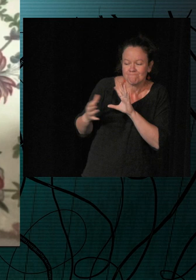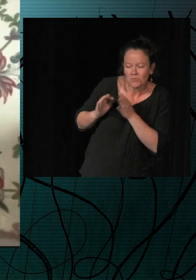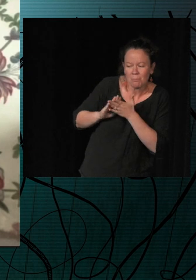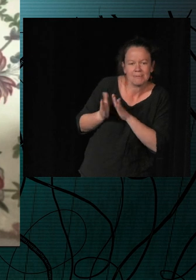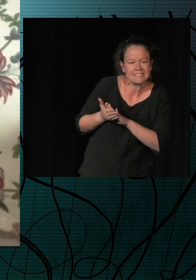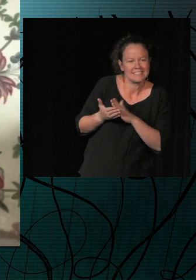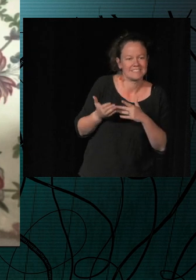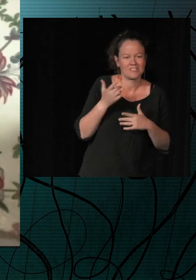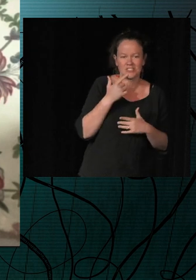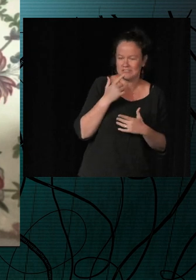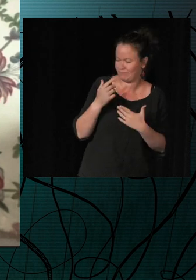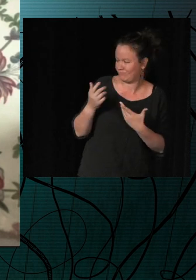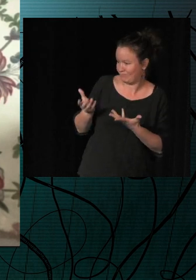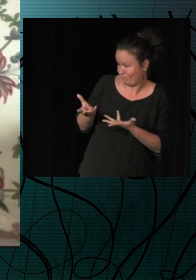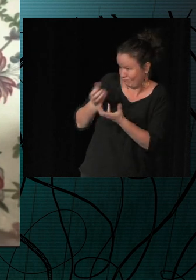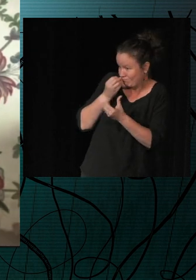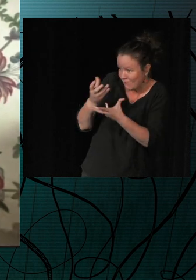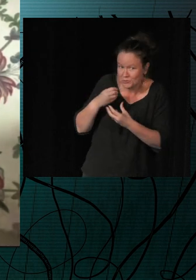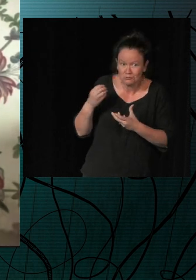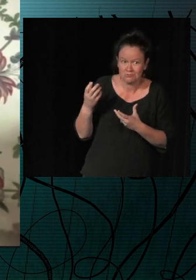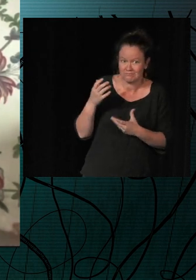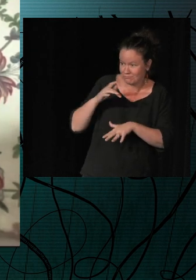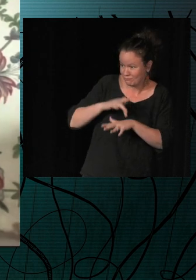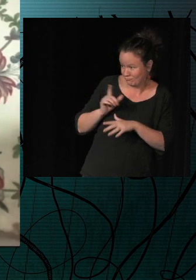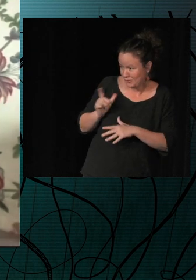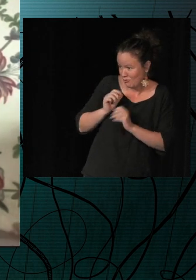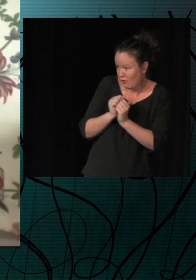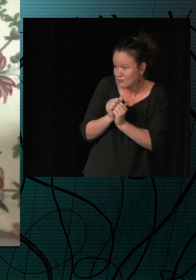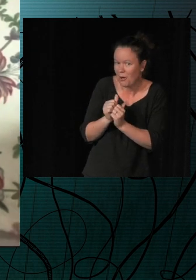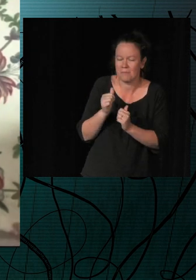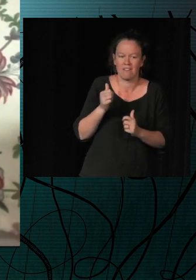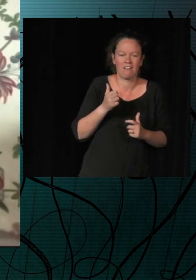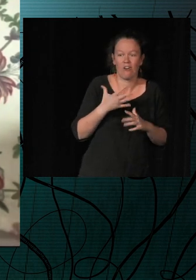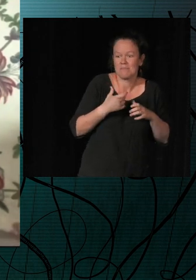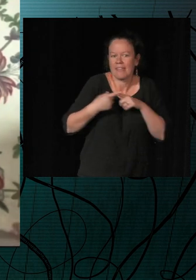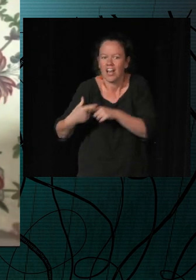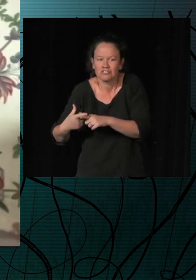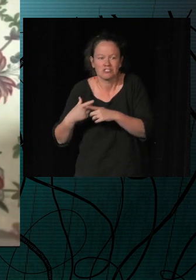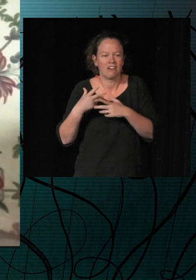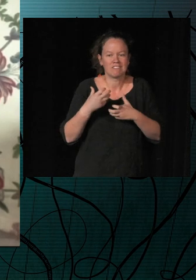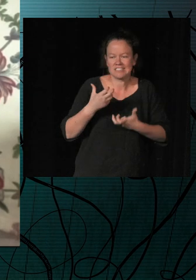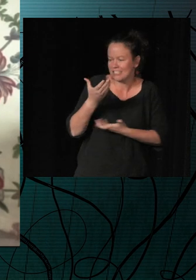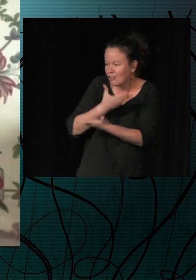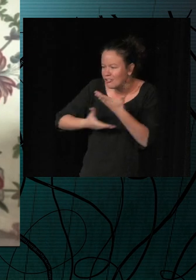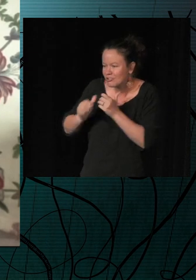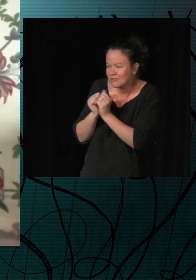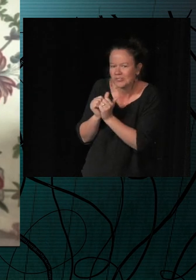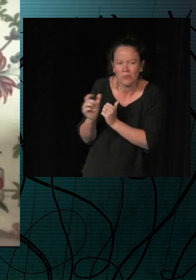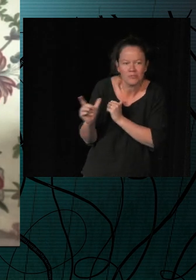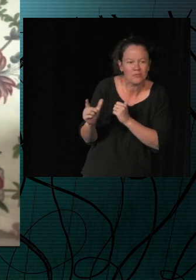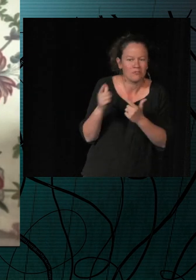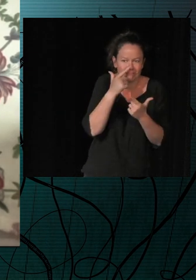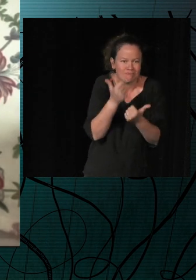l'autre un peu dans son monde ou dans dans une expérience qu'on a aimé qu'on a peut-être aussi envie d' d'en parler derrière et cetera